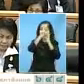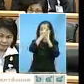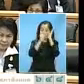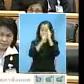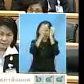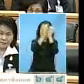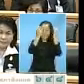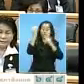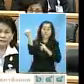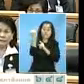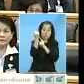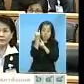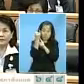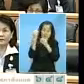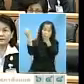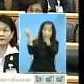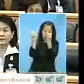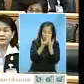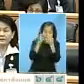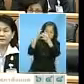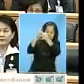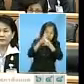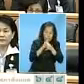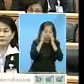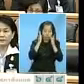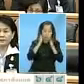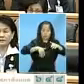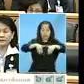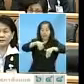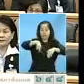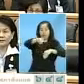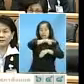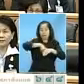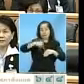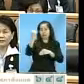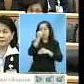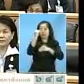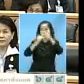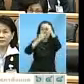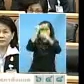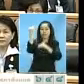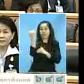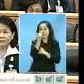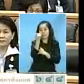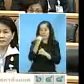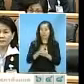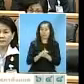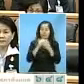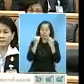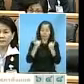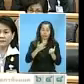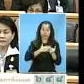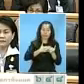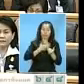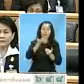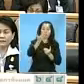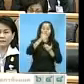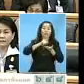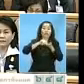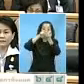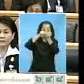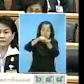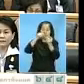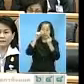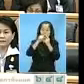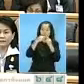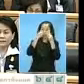ไม่ดีผลกระทบก็จะตกอยู่กับพี่น้องประชาชนผมขอเสนอนะครับเพื่อให้คณะกรรมการได้